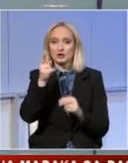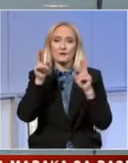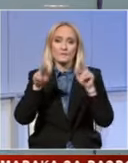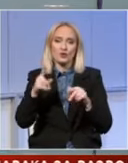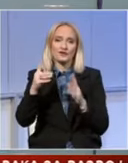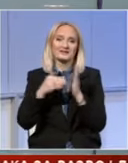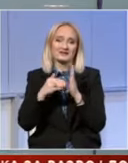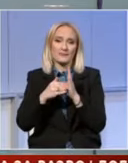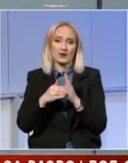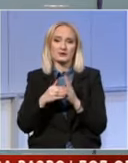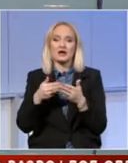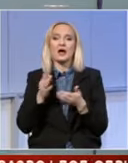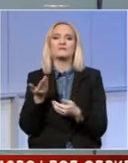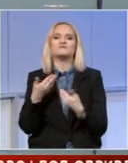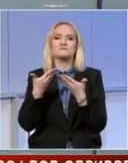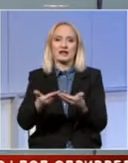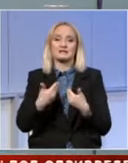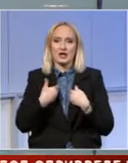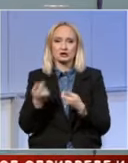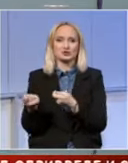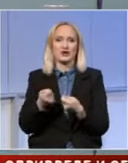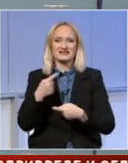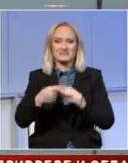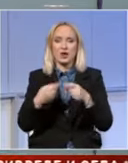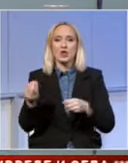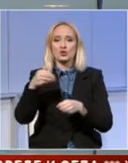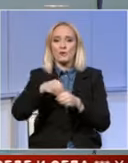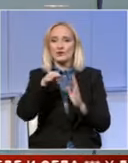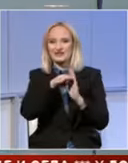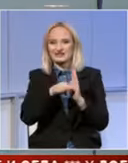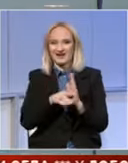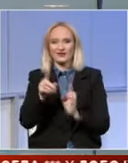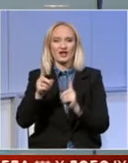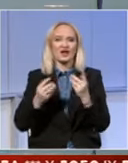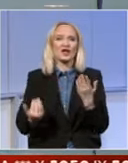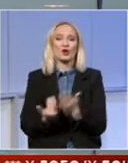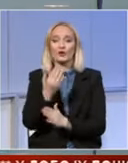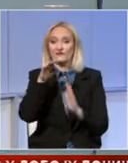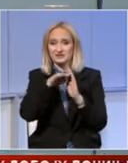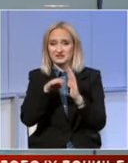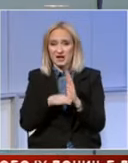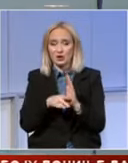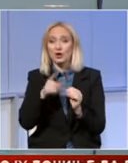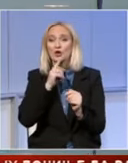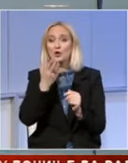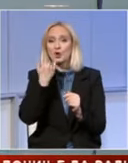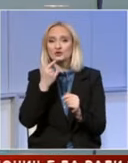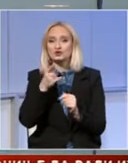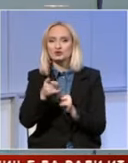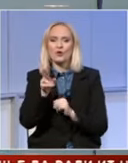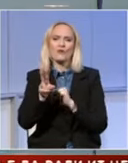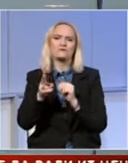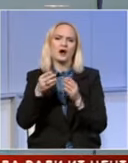i trebaju da pred nas donesu izmjene i dopune zakona ili nove zakone koji će